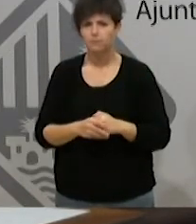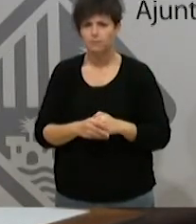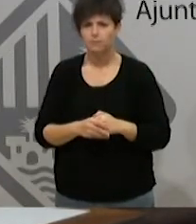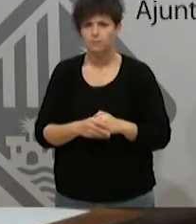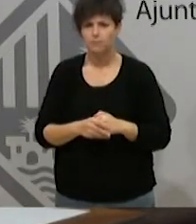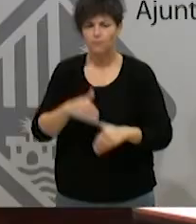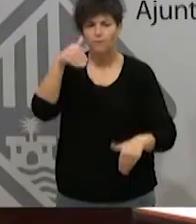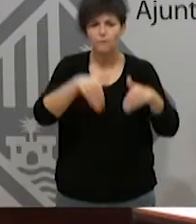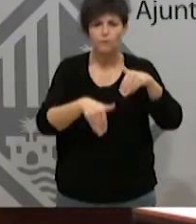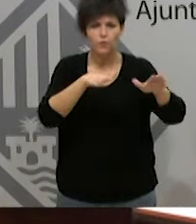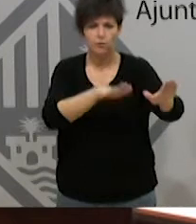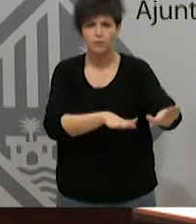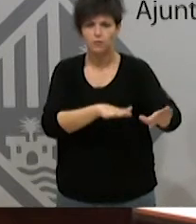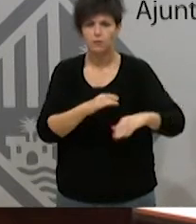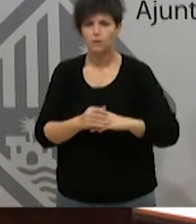Vots a favor?